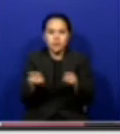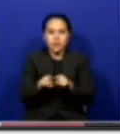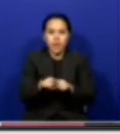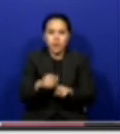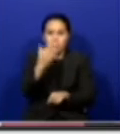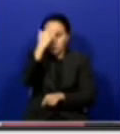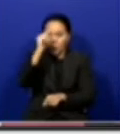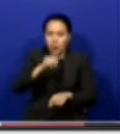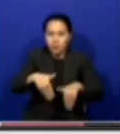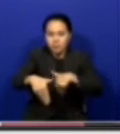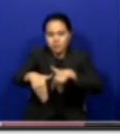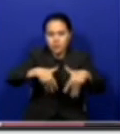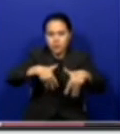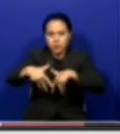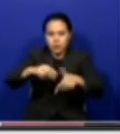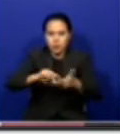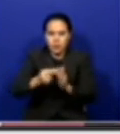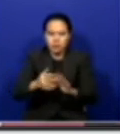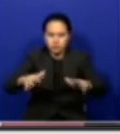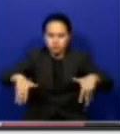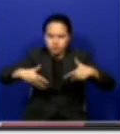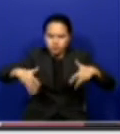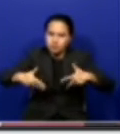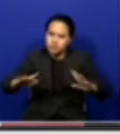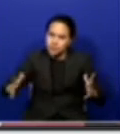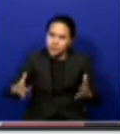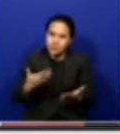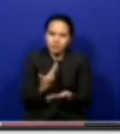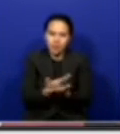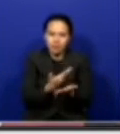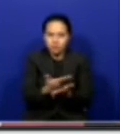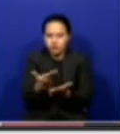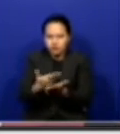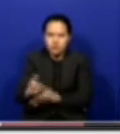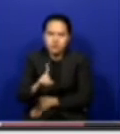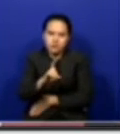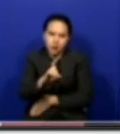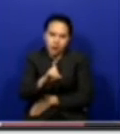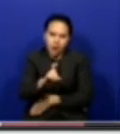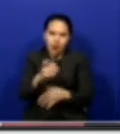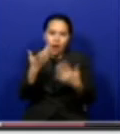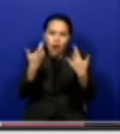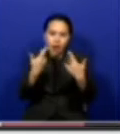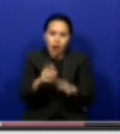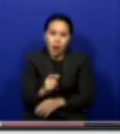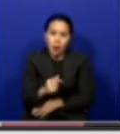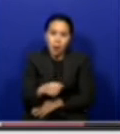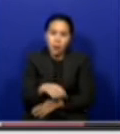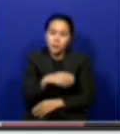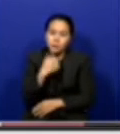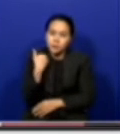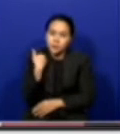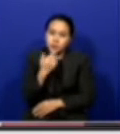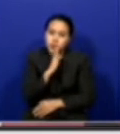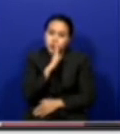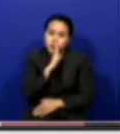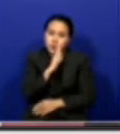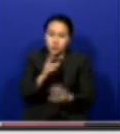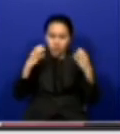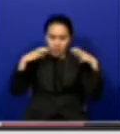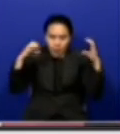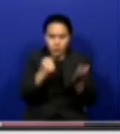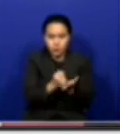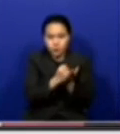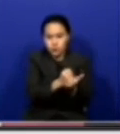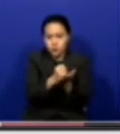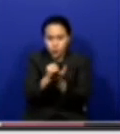ชนนั้นจะขาดกำลังซื้อมากขึ้นไปอีกที่แย่ไปกว่านั้นคือการเยียวยานั้นจะจบล